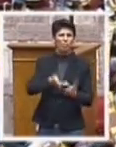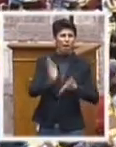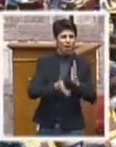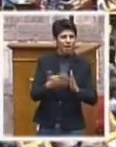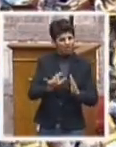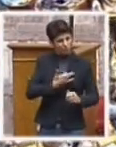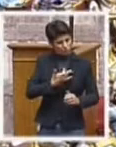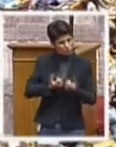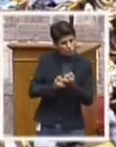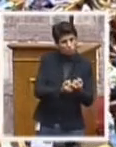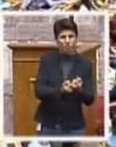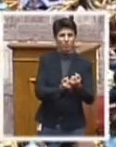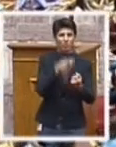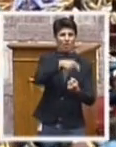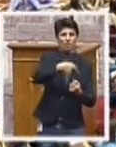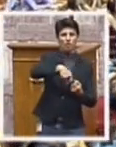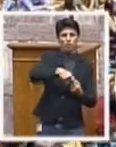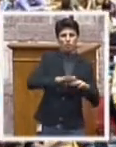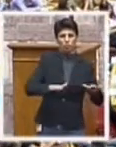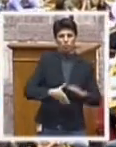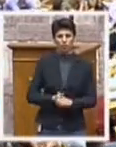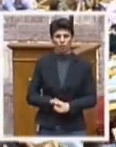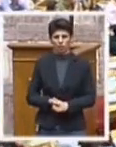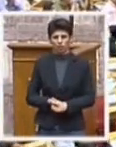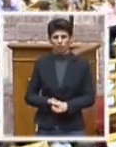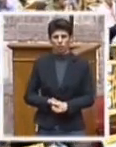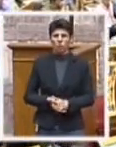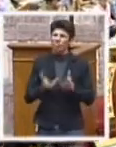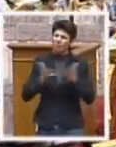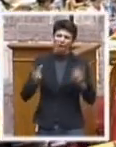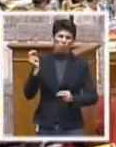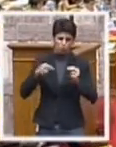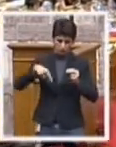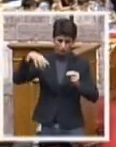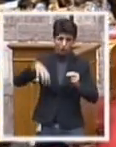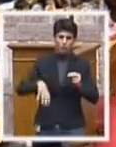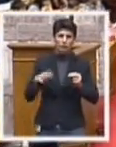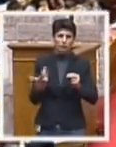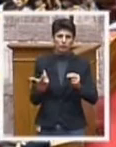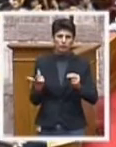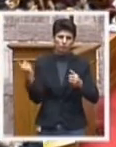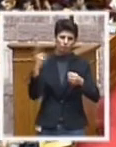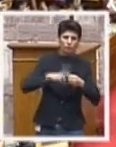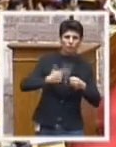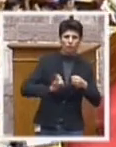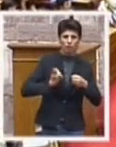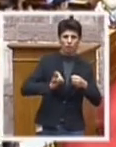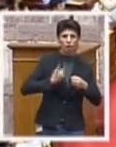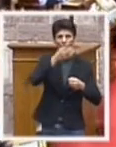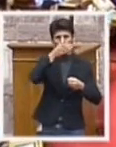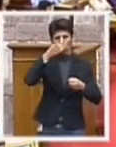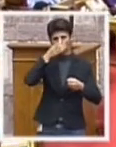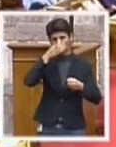βρίσκουν ψυχολογική υποστήριξη. Ένα από τα πιο δυνηρά αγκάθια της σημερινής εποχής είναι η εξάρτηση των νέων από τις ναρκωτικές